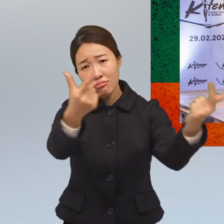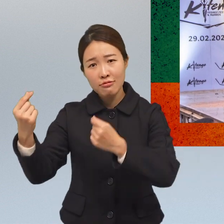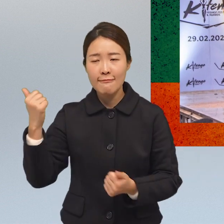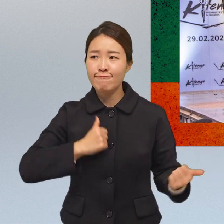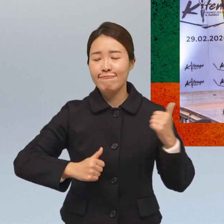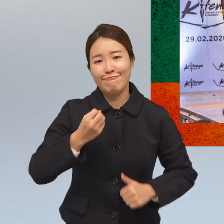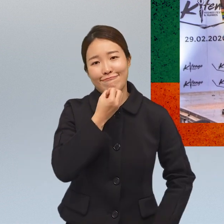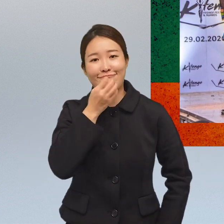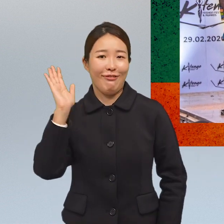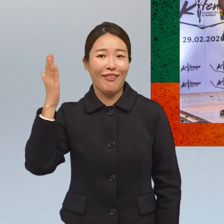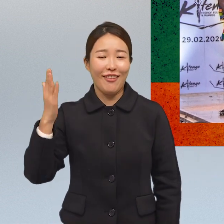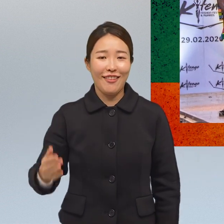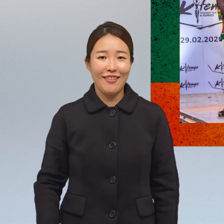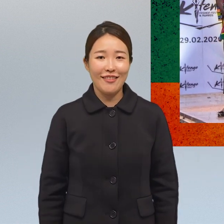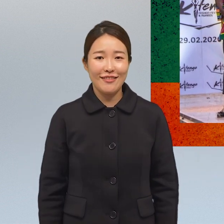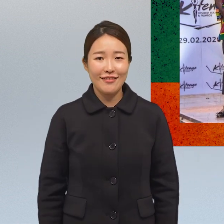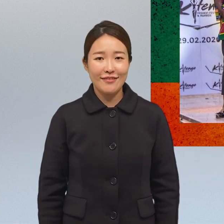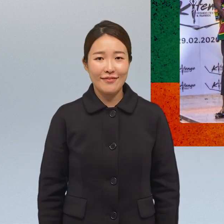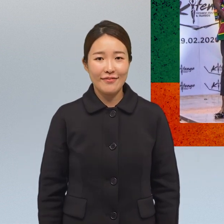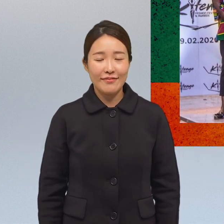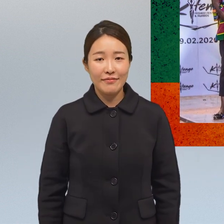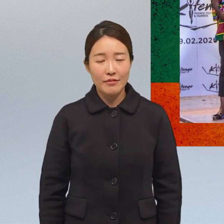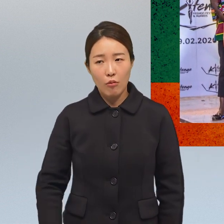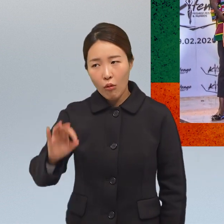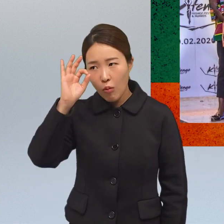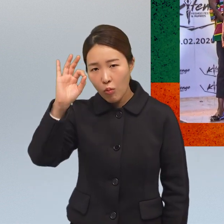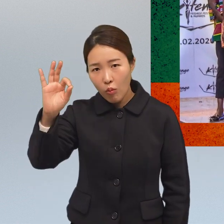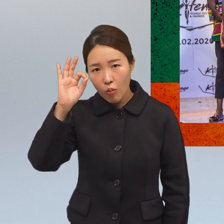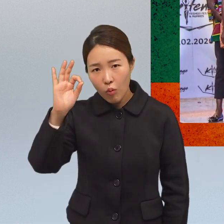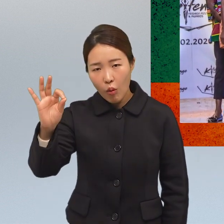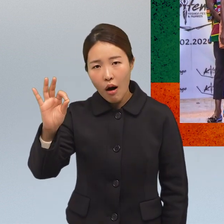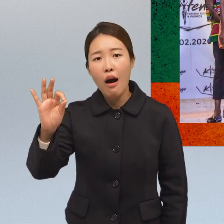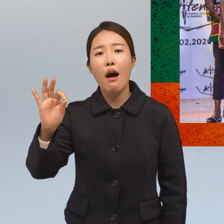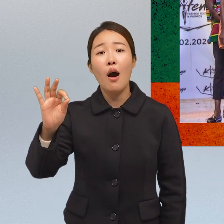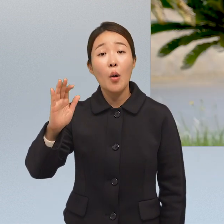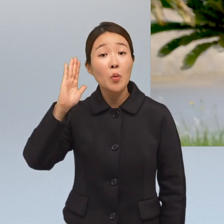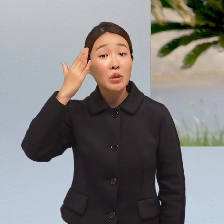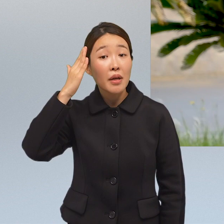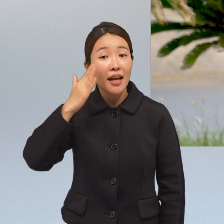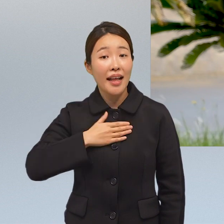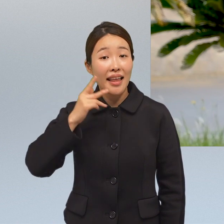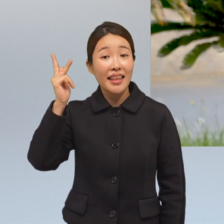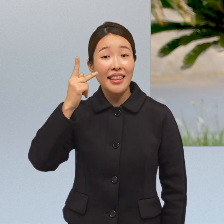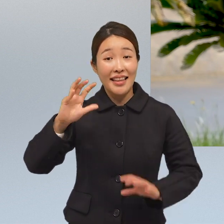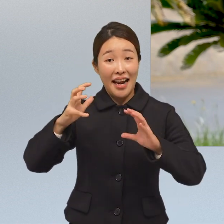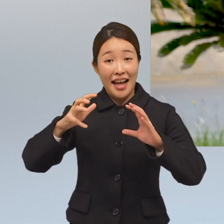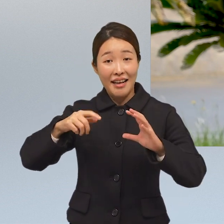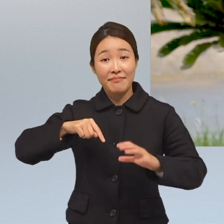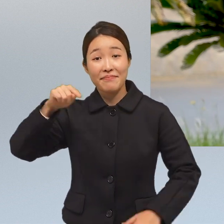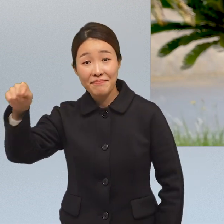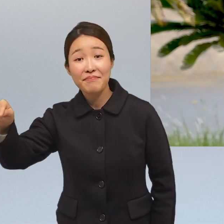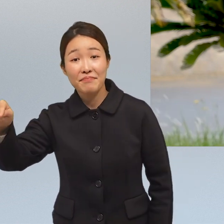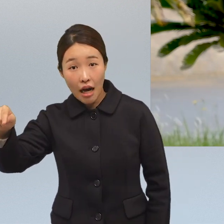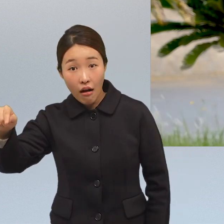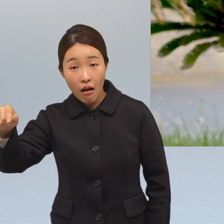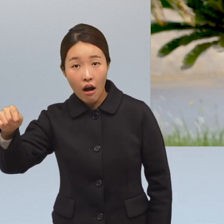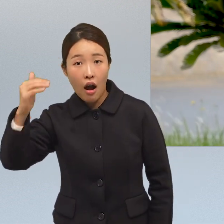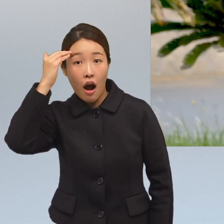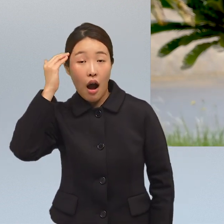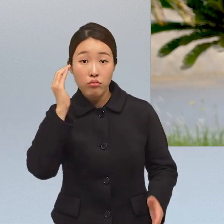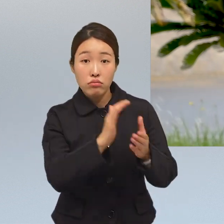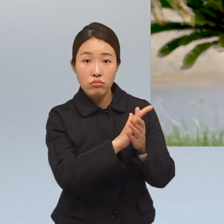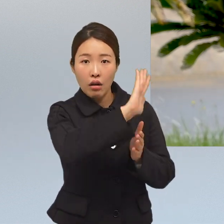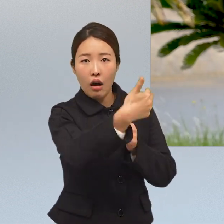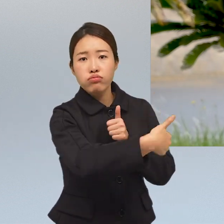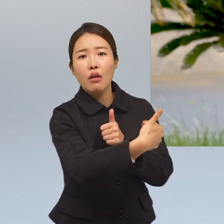있는 옷이 되어 버렸습니다. 그래서 네. 그런 거 보면 요즘 이제 케냐 갔다 오면 한국 친구들이